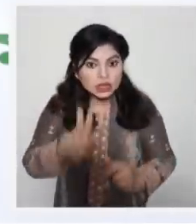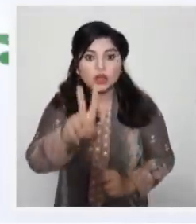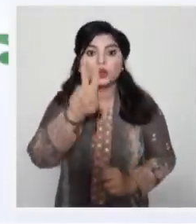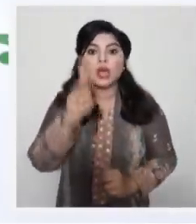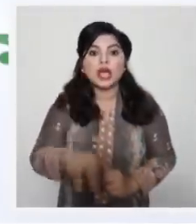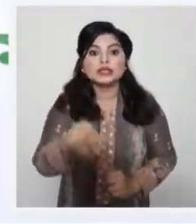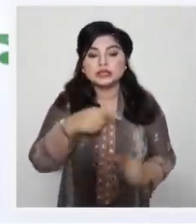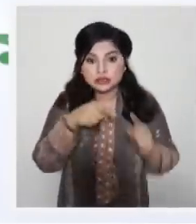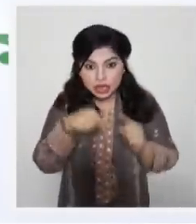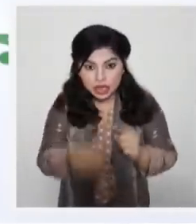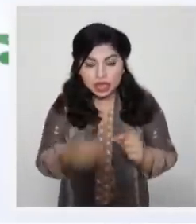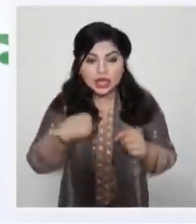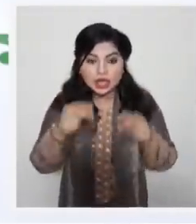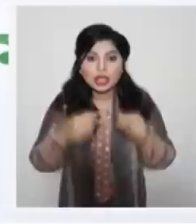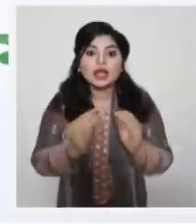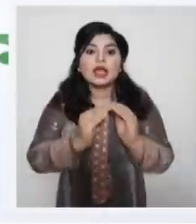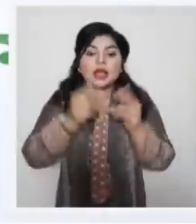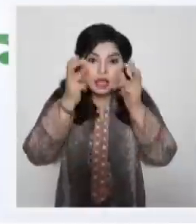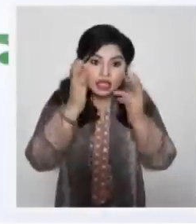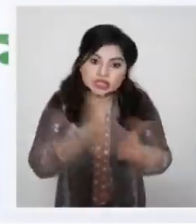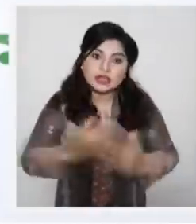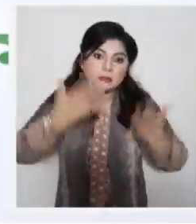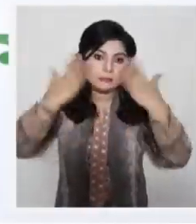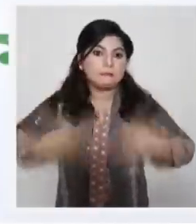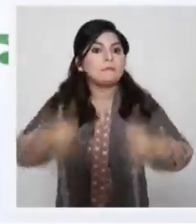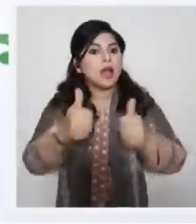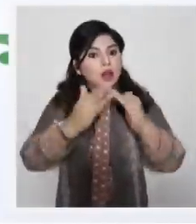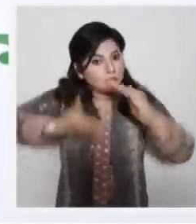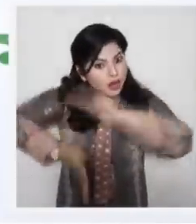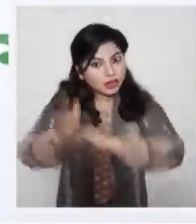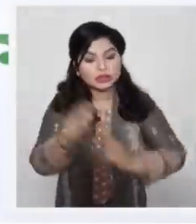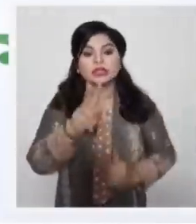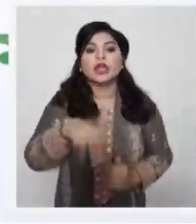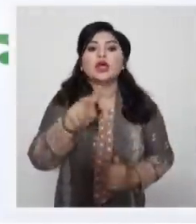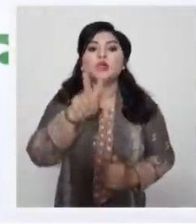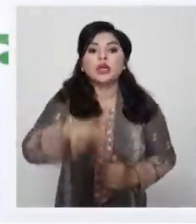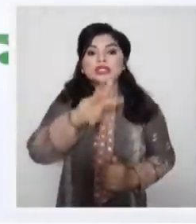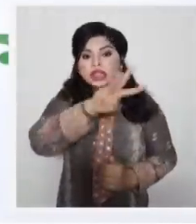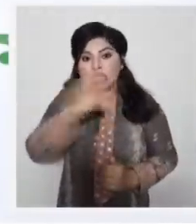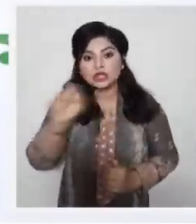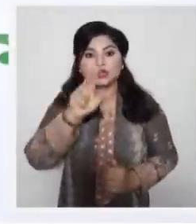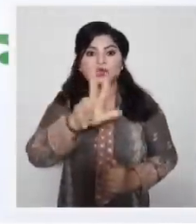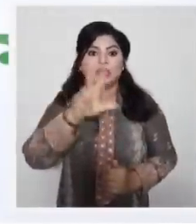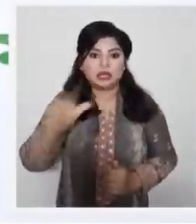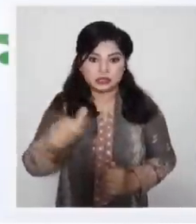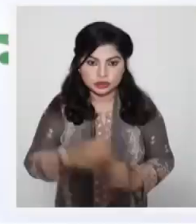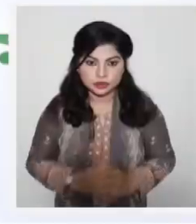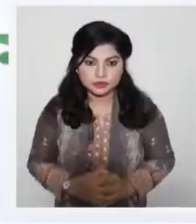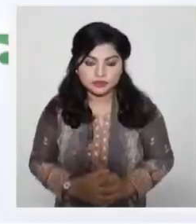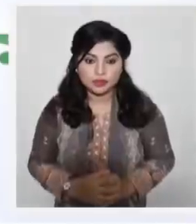3,15,232 জন। 24 ঘন্টায় কোয়ারেন্টাইন থেকে মুক্ত হয়েছেন 2,034 জন, এ পর্যন্ত কোয়ারেন্টাইন থেকে ছাড় পেয়েছেন